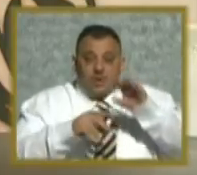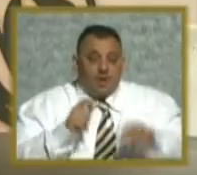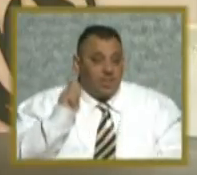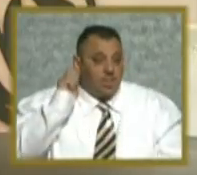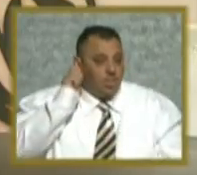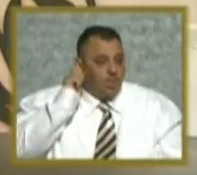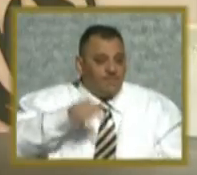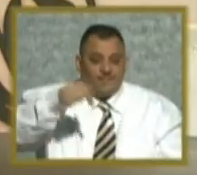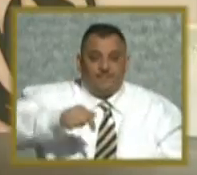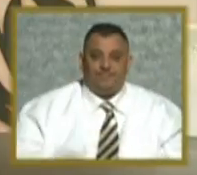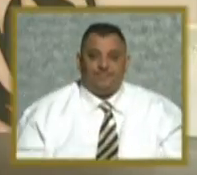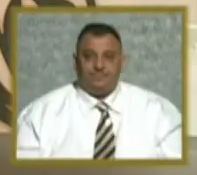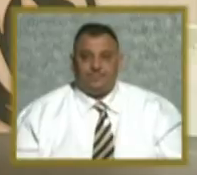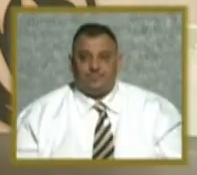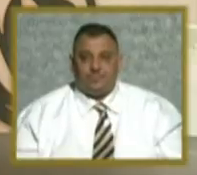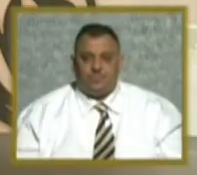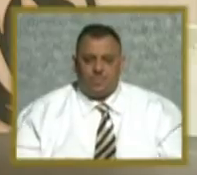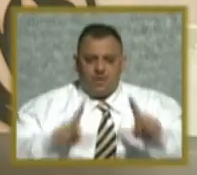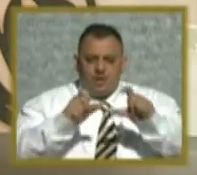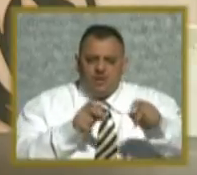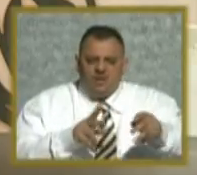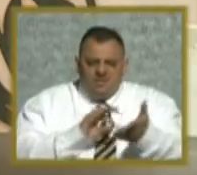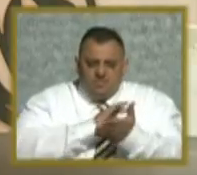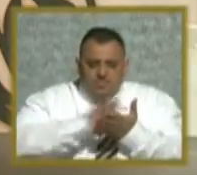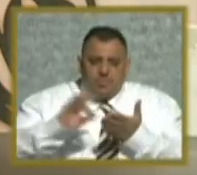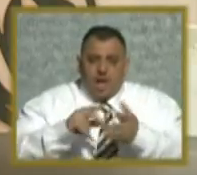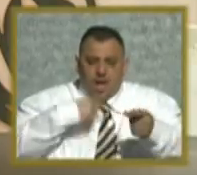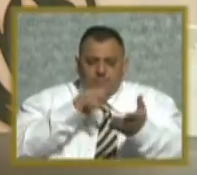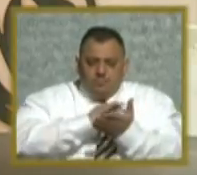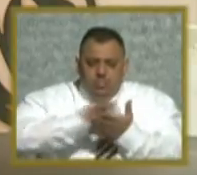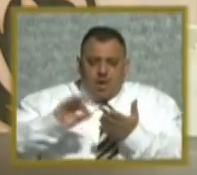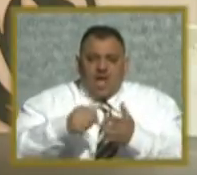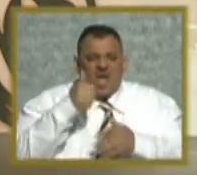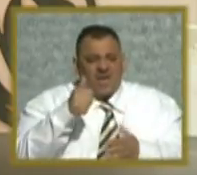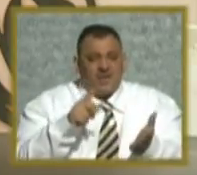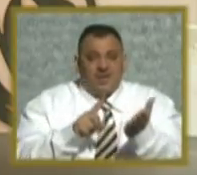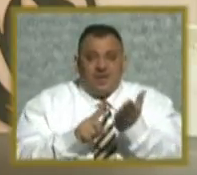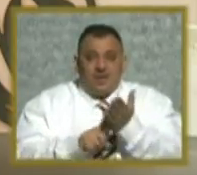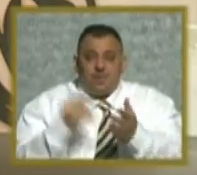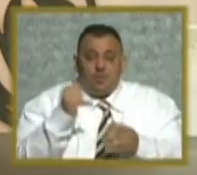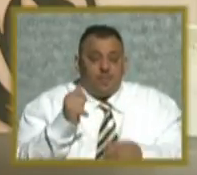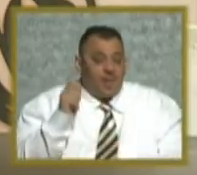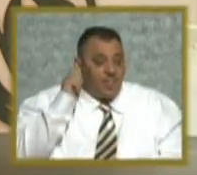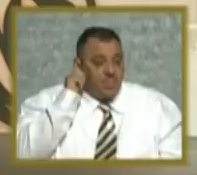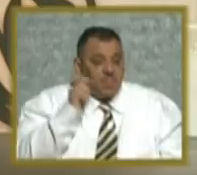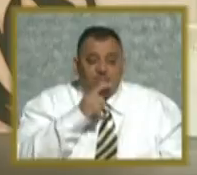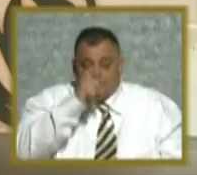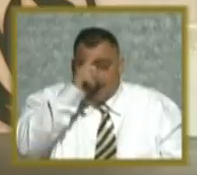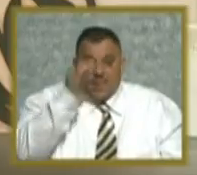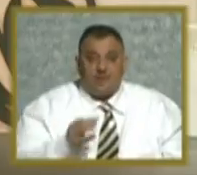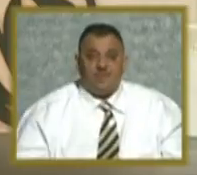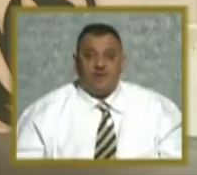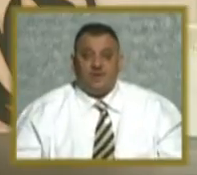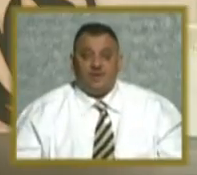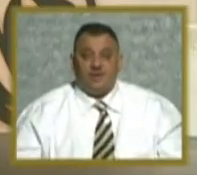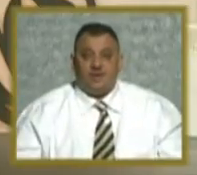من الآن، يحاول أن يحذف الصور، يحذف هذا الكلام، يبتعد، لأن هذا من شروط التوبة، لأن هذا له